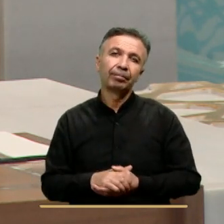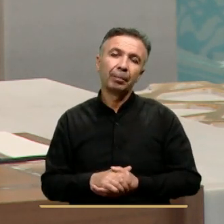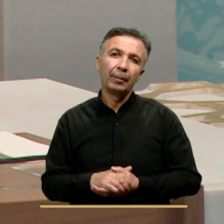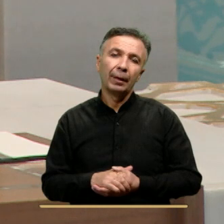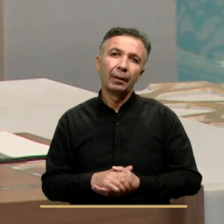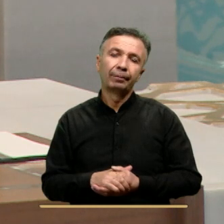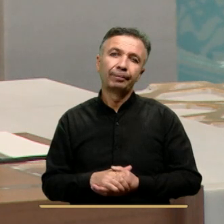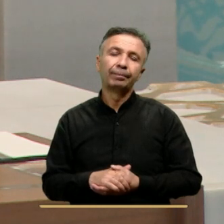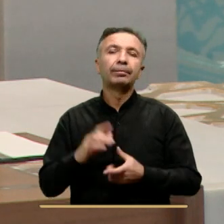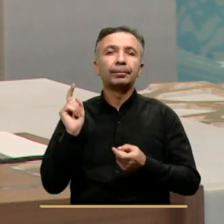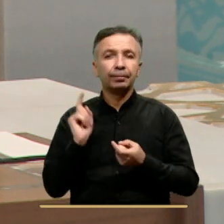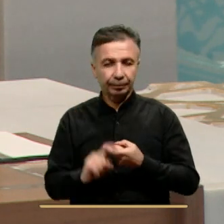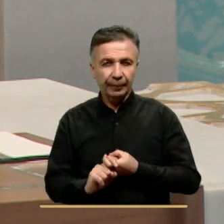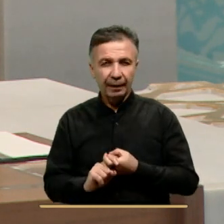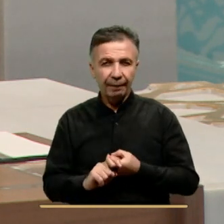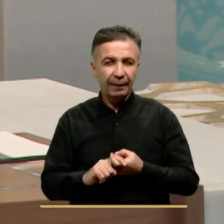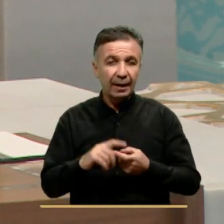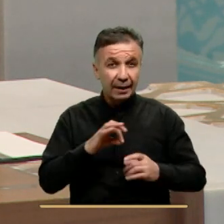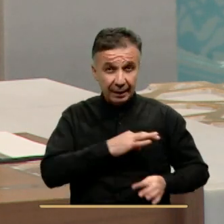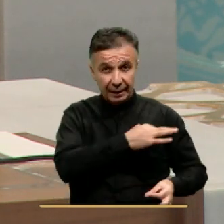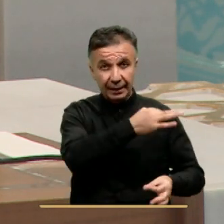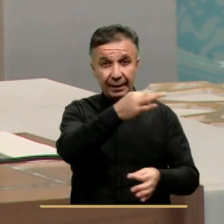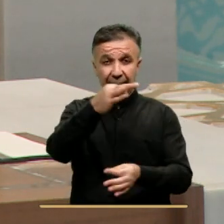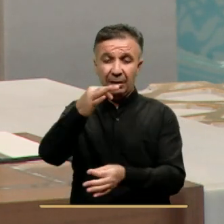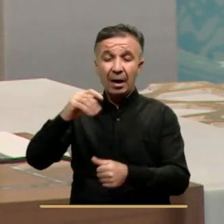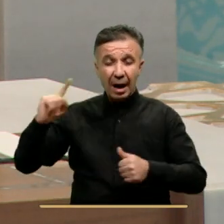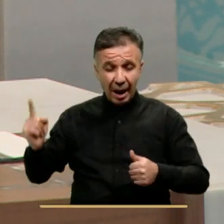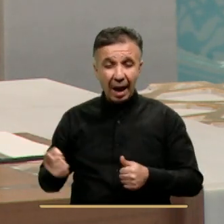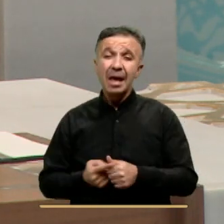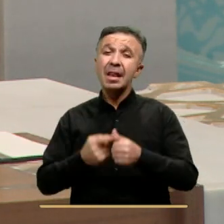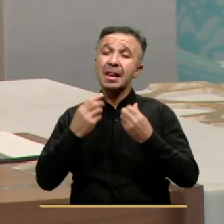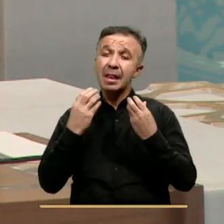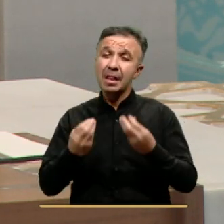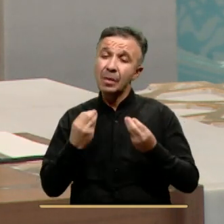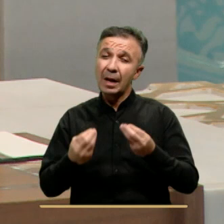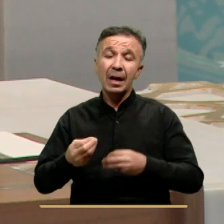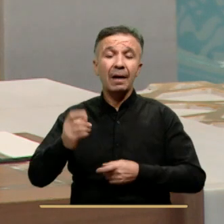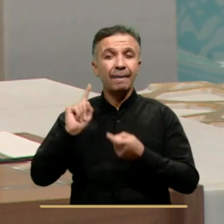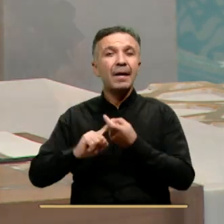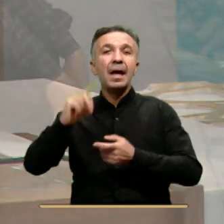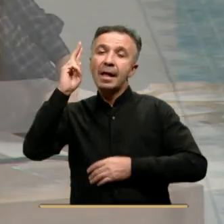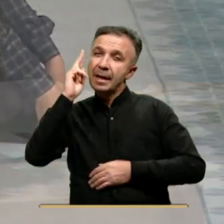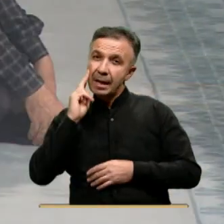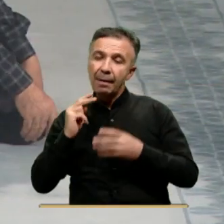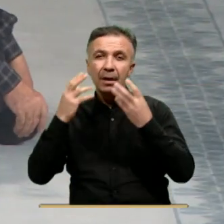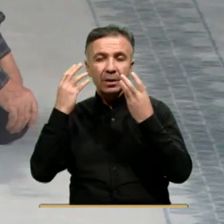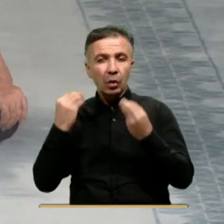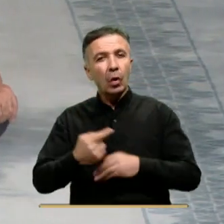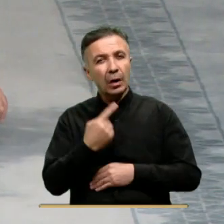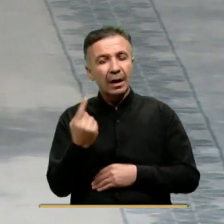sağladık ve insanoğlunu en güzel ve temiz olan